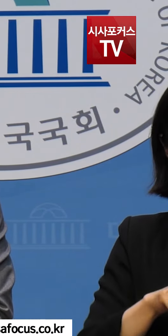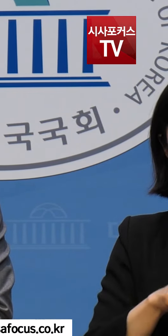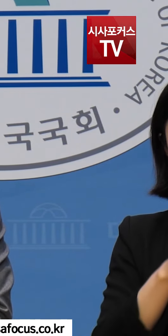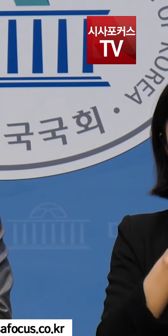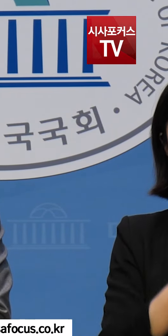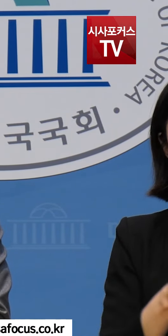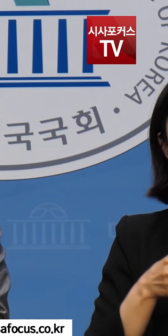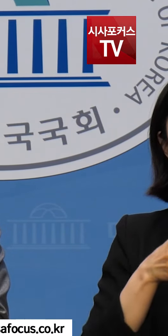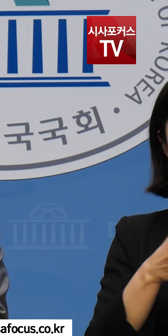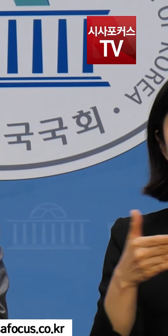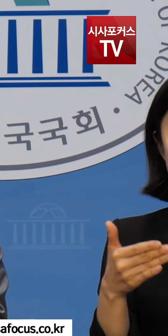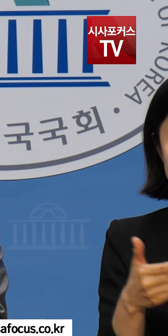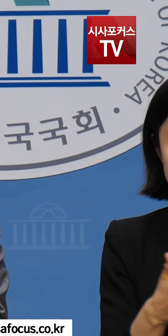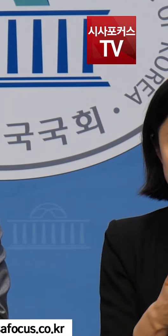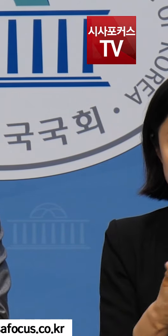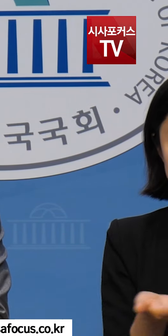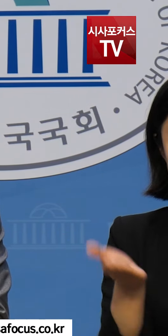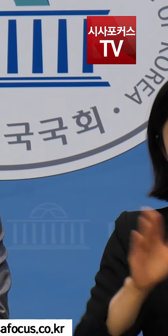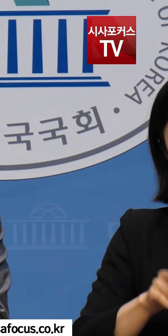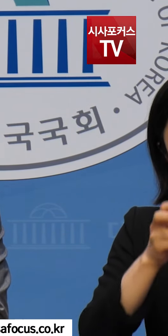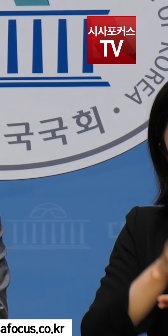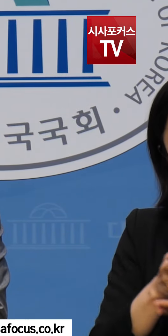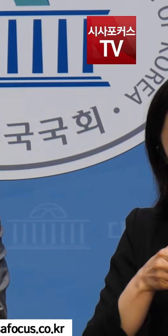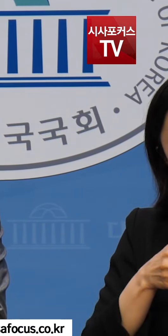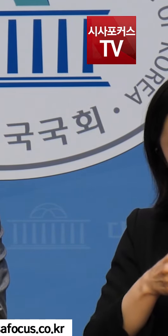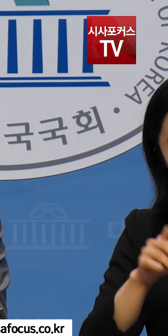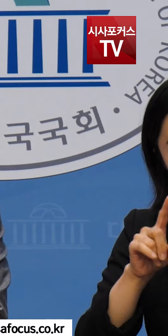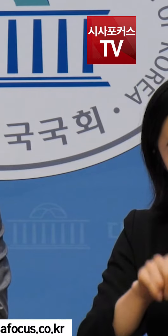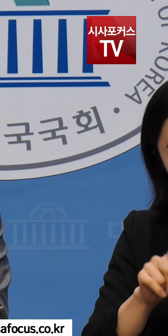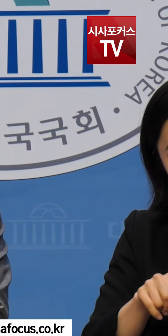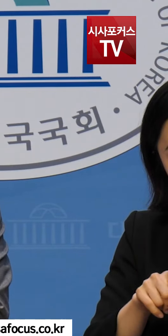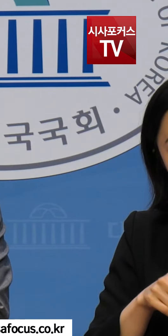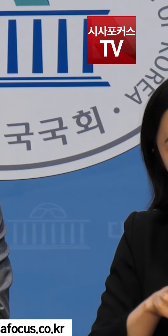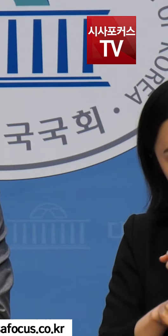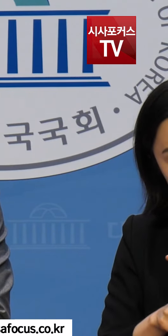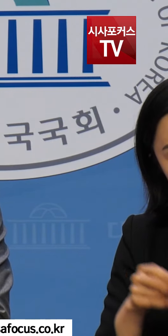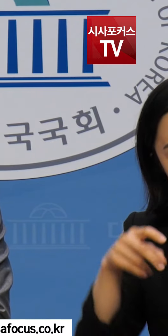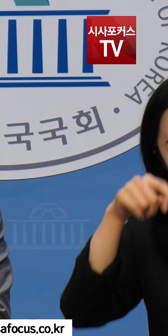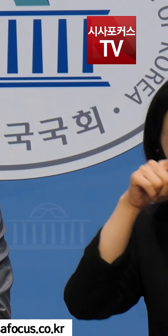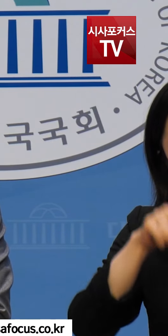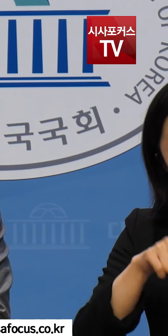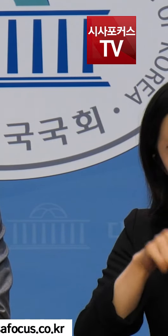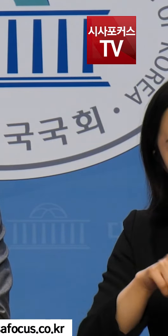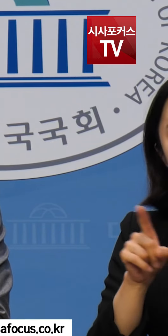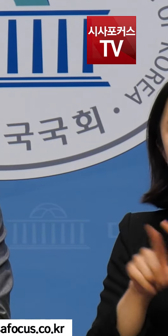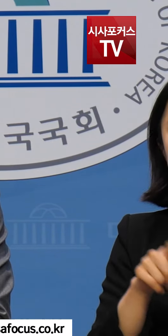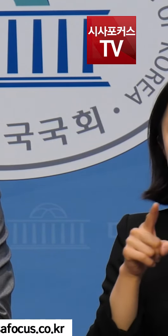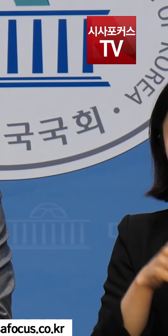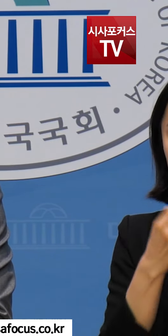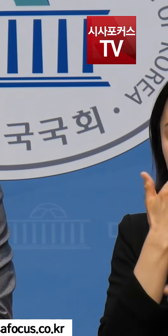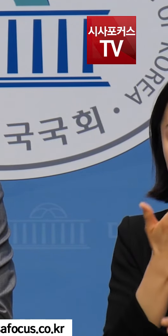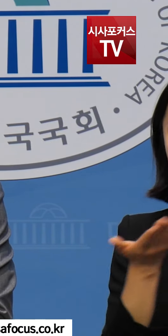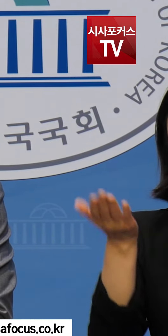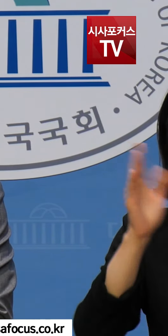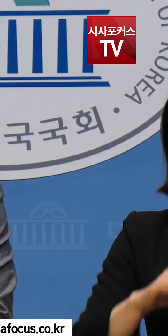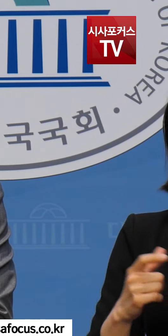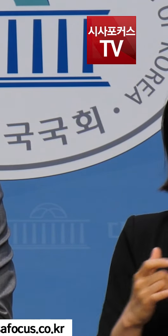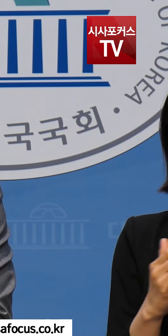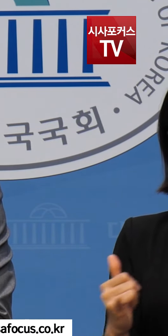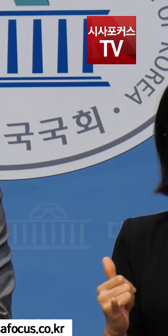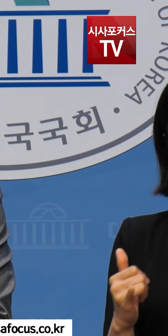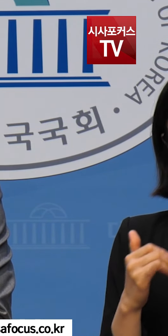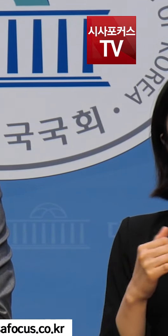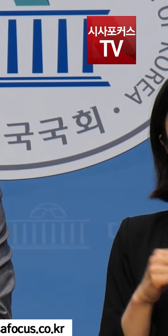법의 취지와는 충분히 이해하면서도 지역 주민들 입장에서 보자면 특히 저희 지역구